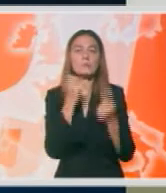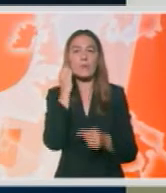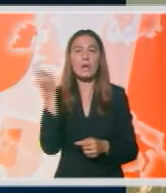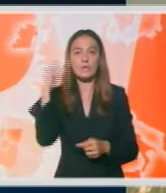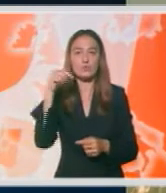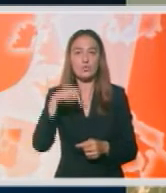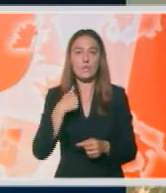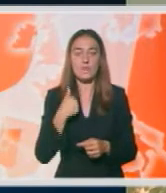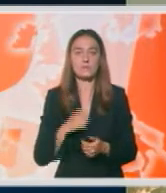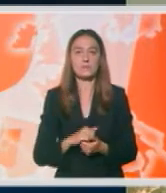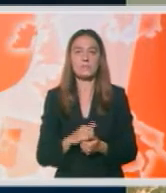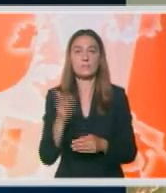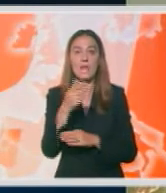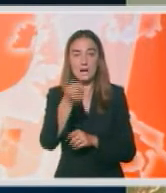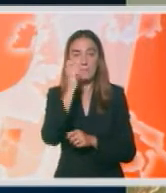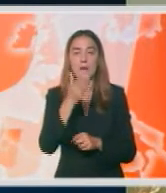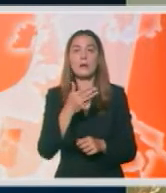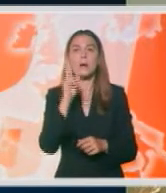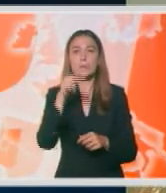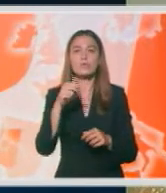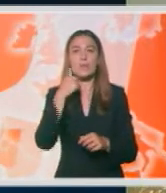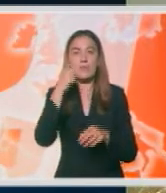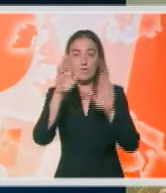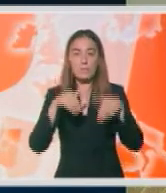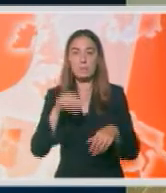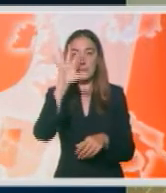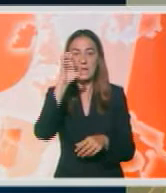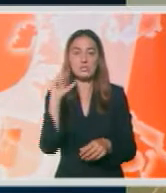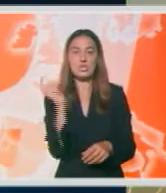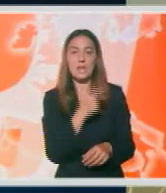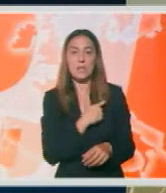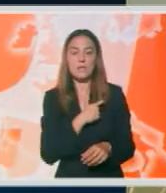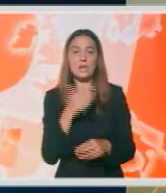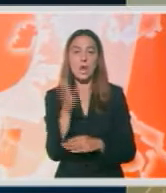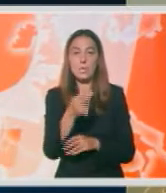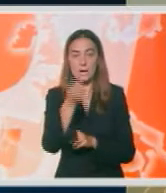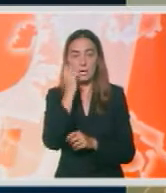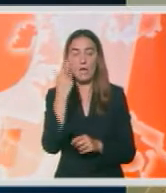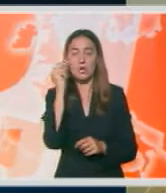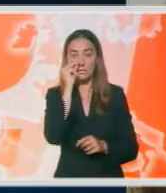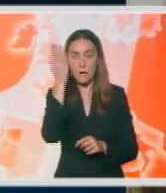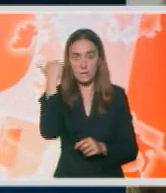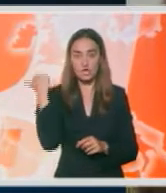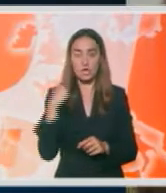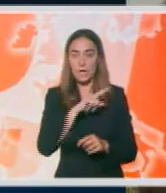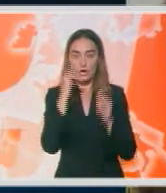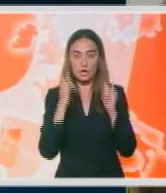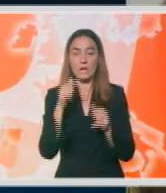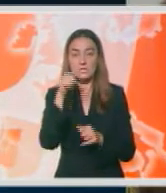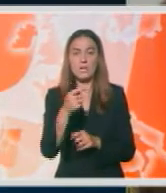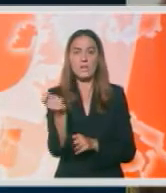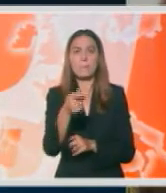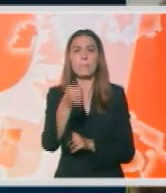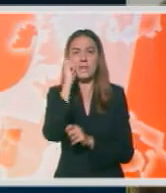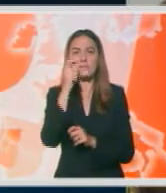nas. Ribnjak dnevno može da primi oko 500 zaljubljenika u ribolov, a od maja prošle godine do danas ovde je